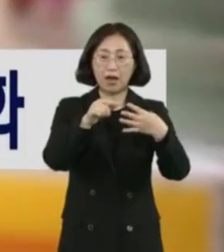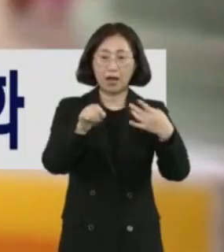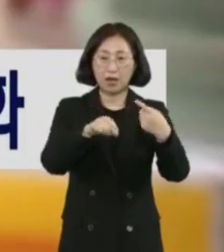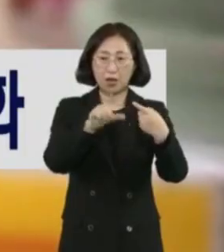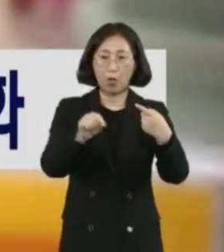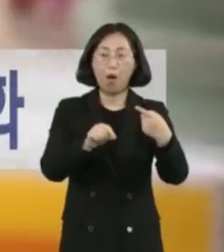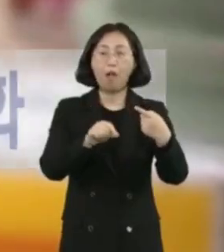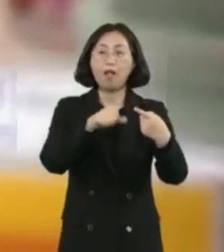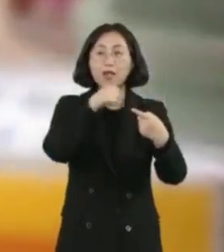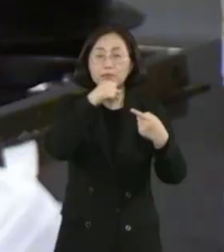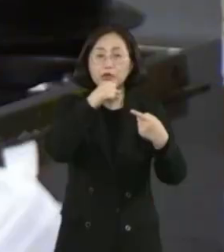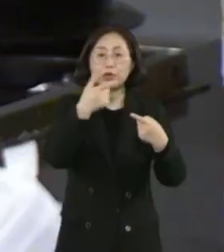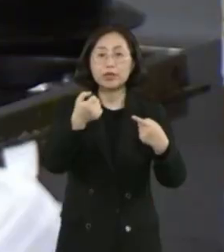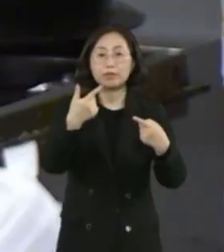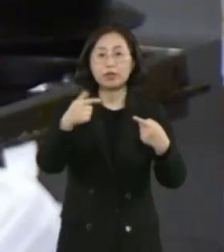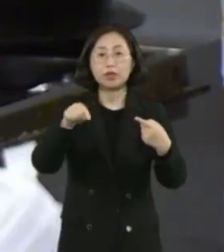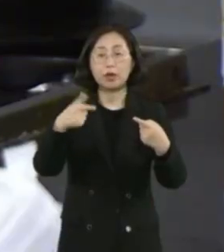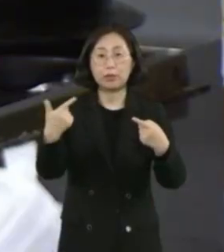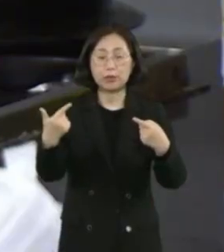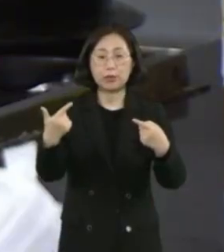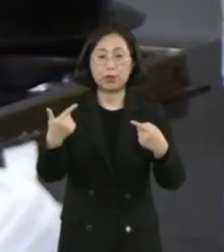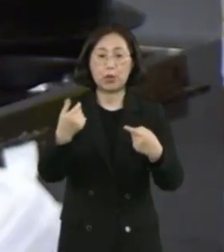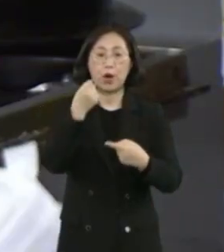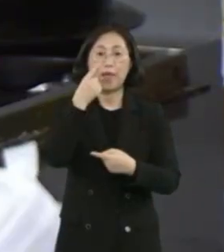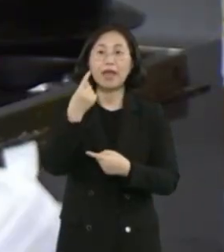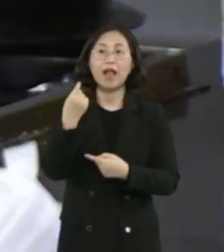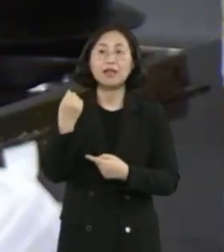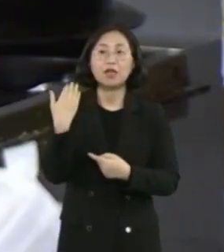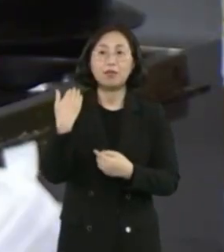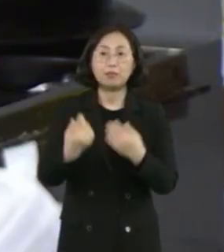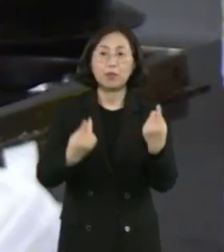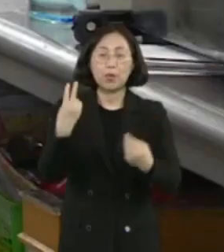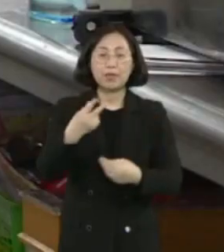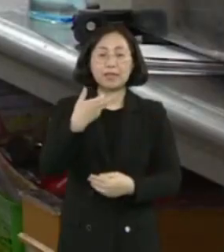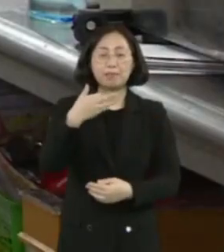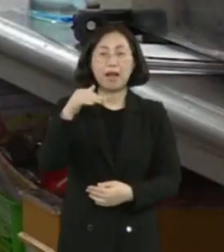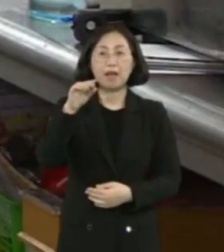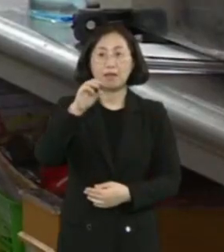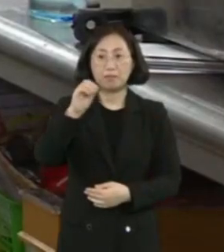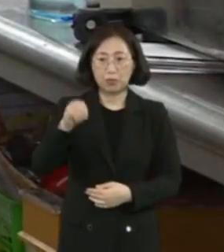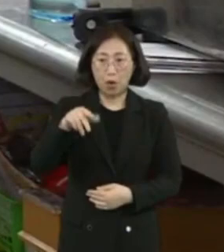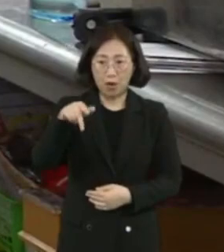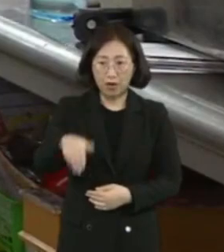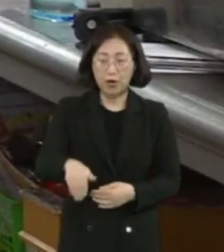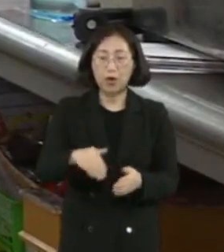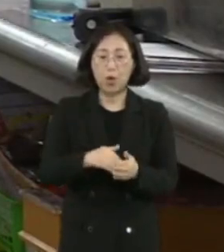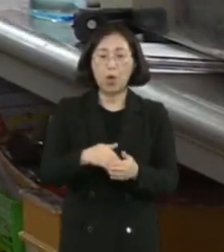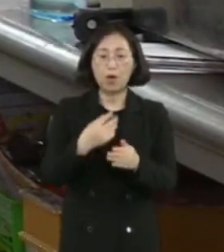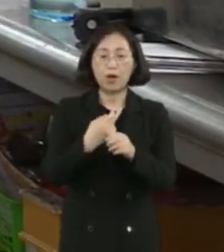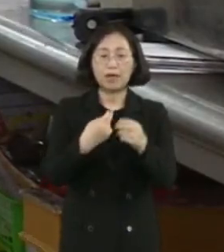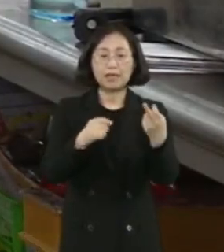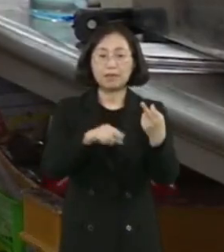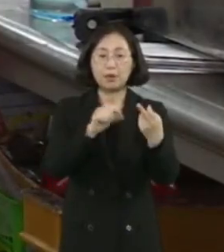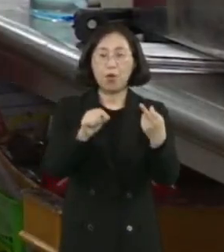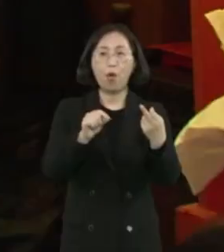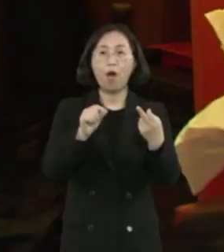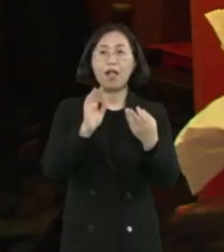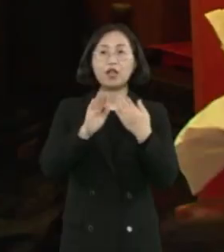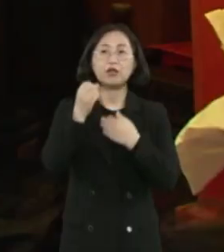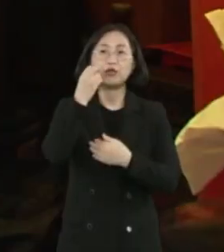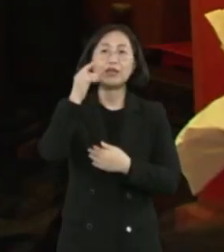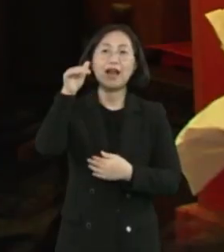전망 BSI도 66.6으로 전월 대비 18.8포인트 떨어지며 지난해 11월 이후 두 달